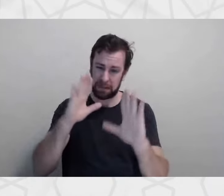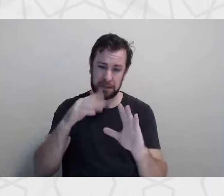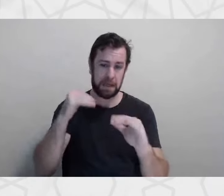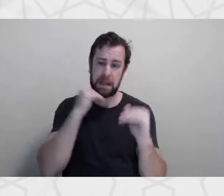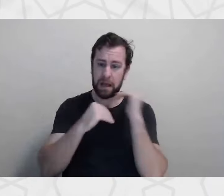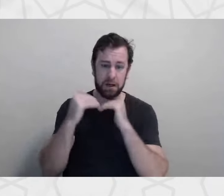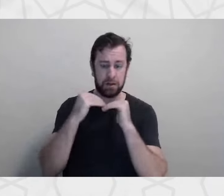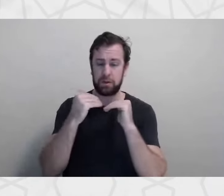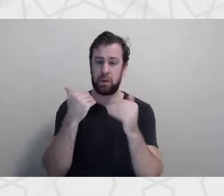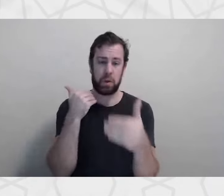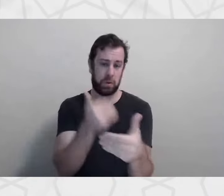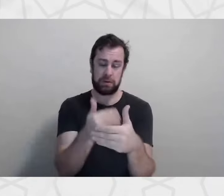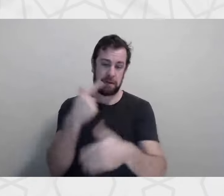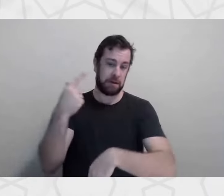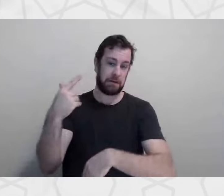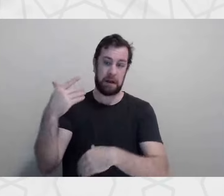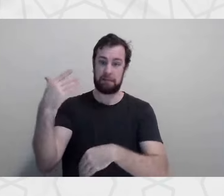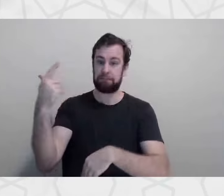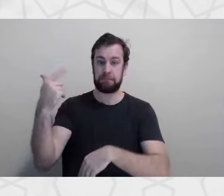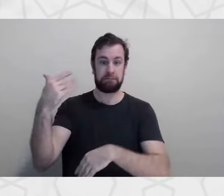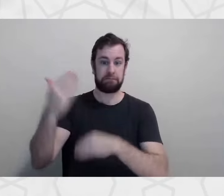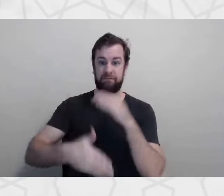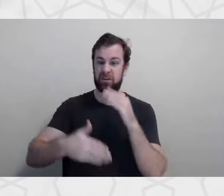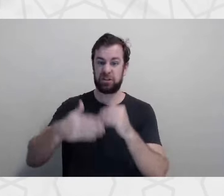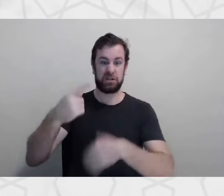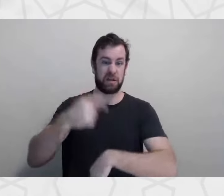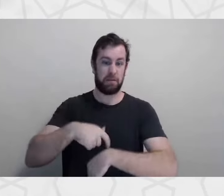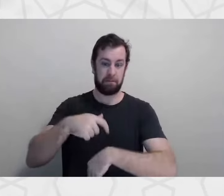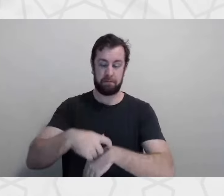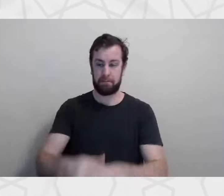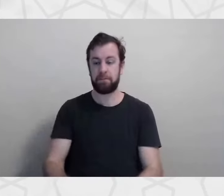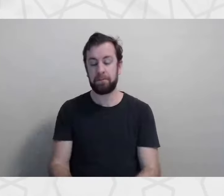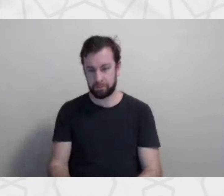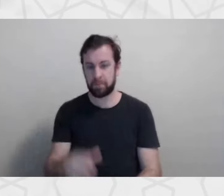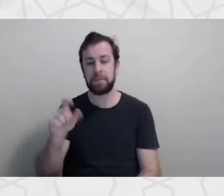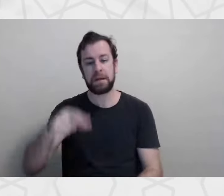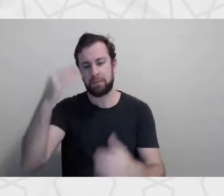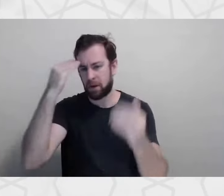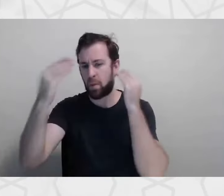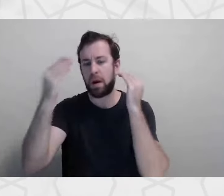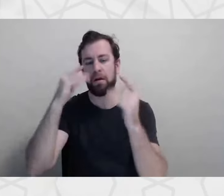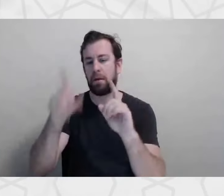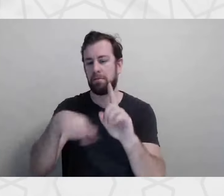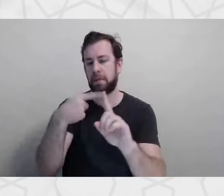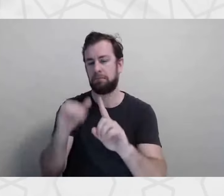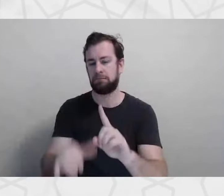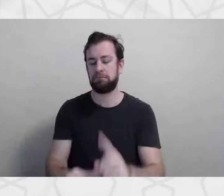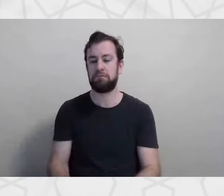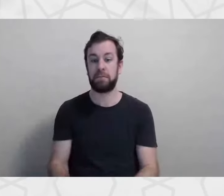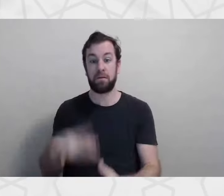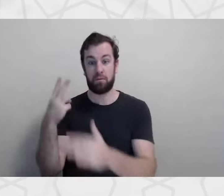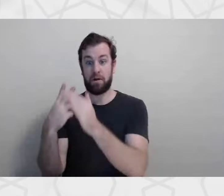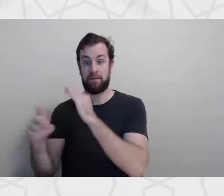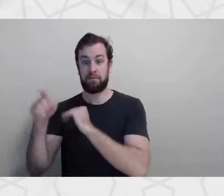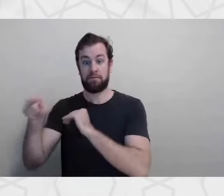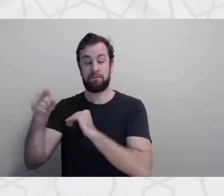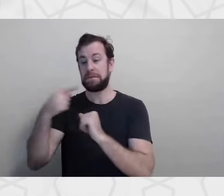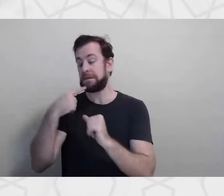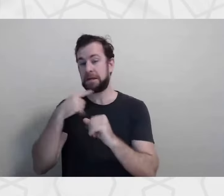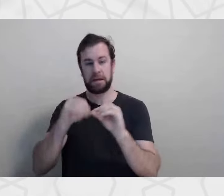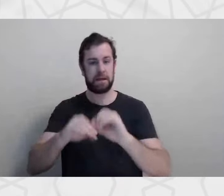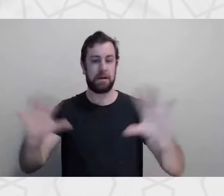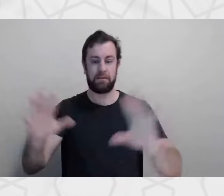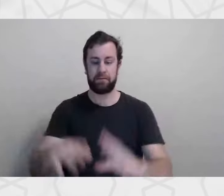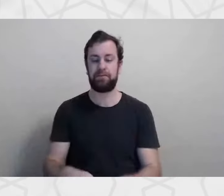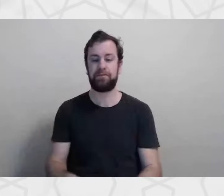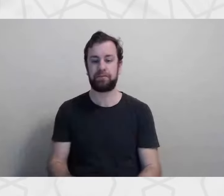time. فَاحْذُرُوهُمْ. Beware of them. And the Prophet ﷺ said very clearly, Inna